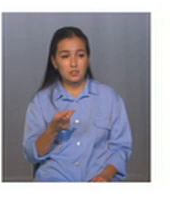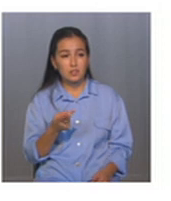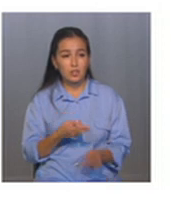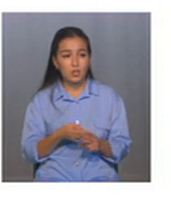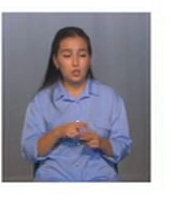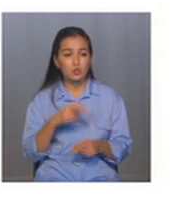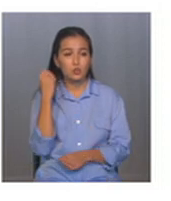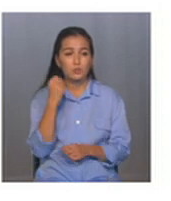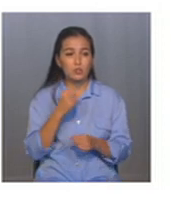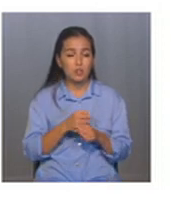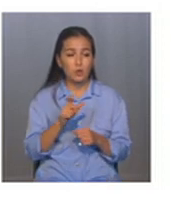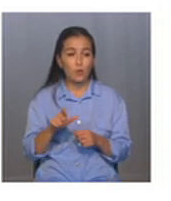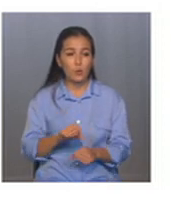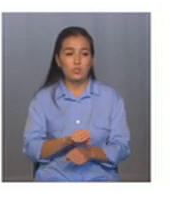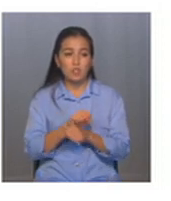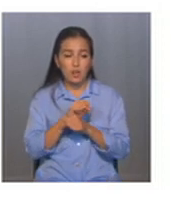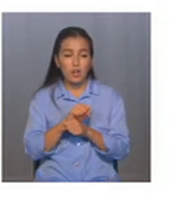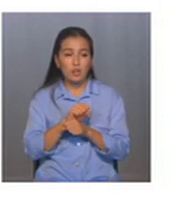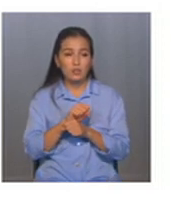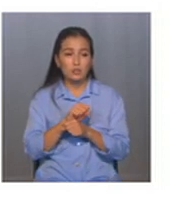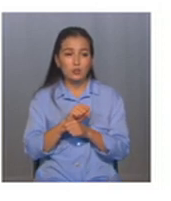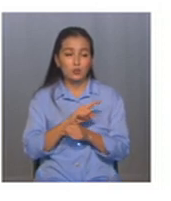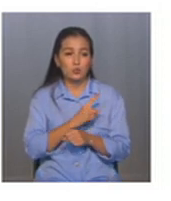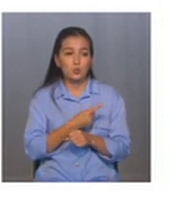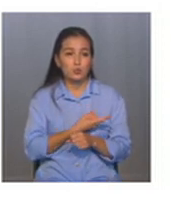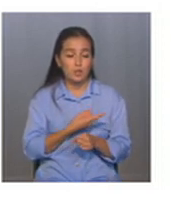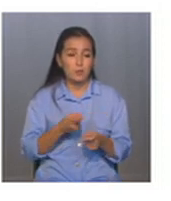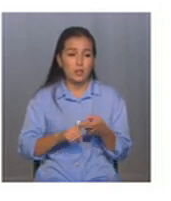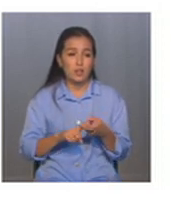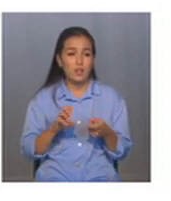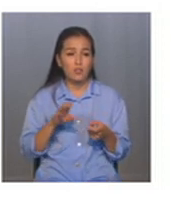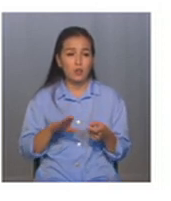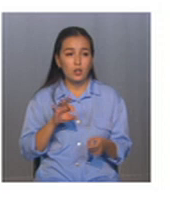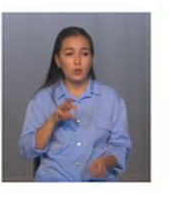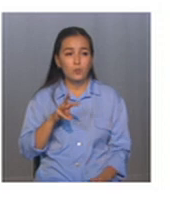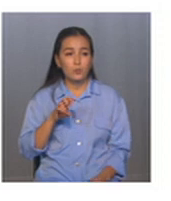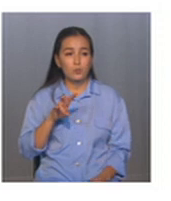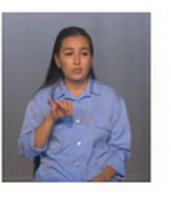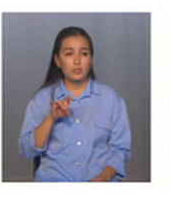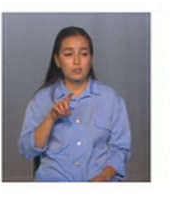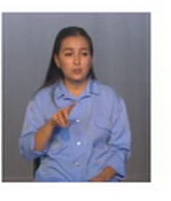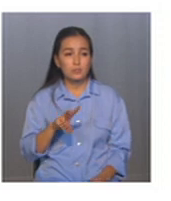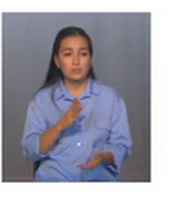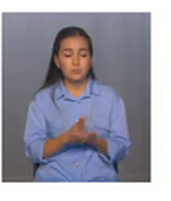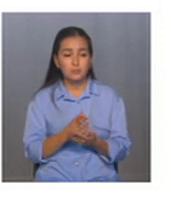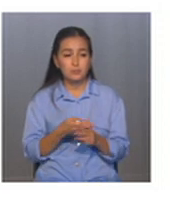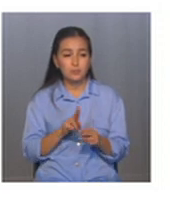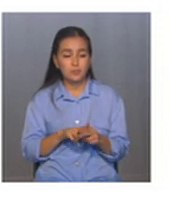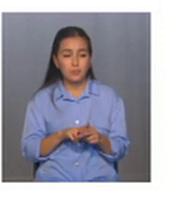жұмысшылар қозғалысының күшеюіне байланысты Еуропада коммунизм елесі кезіп жүр деп айтқан